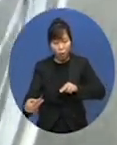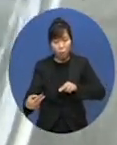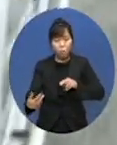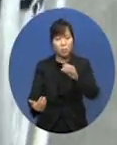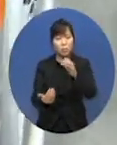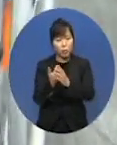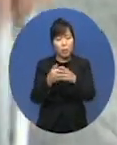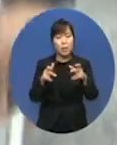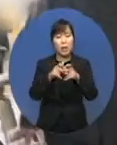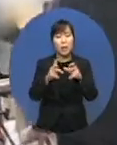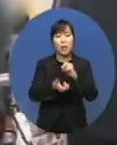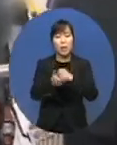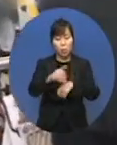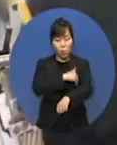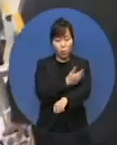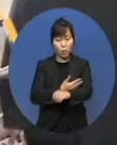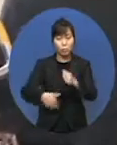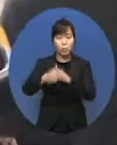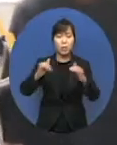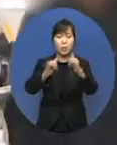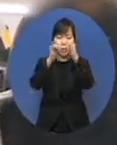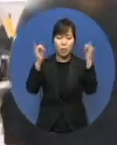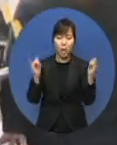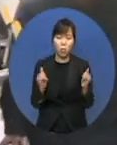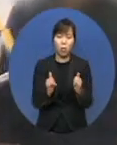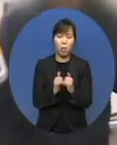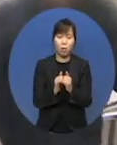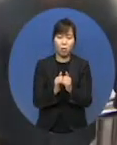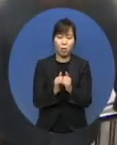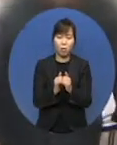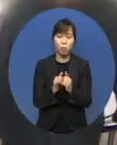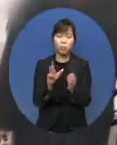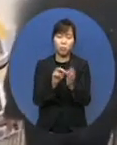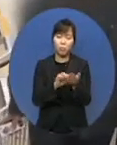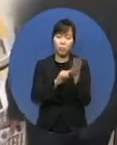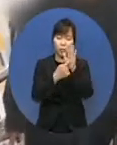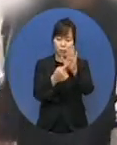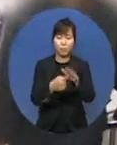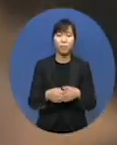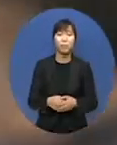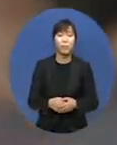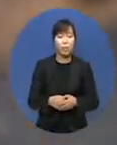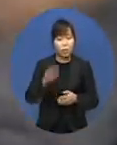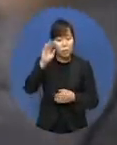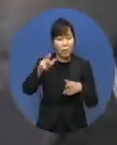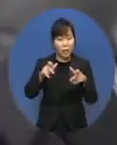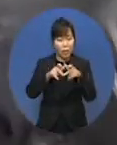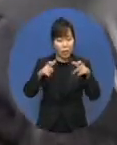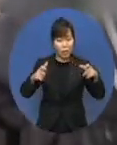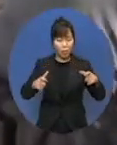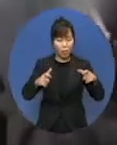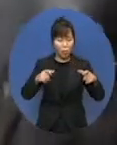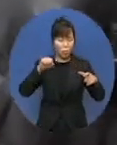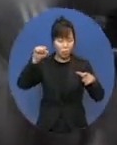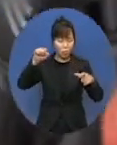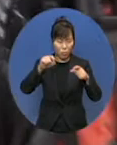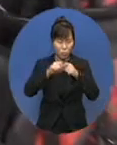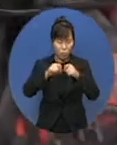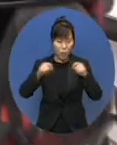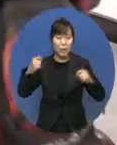장애인 이동권 2 우리 사회의 수면 위로 올라왔습니다 이후 장액 의 오랜 투쟁으로